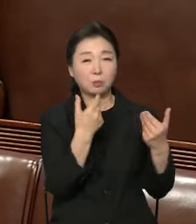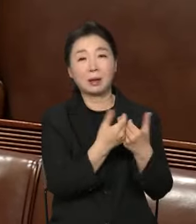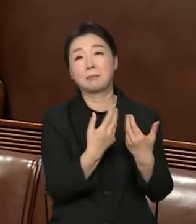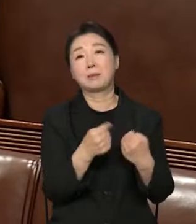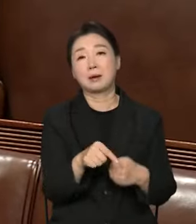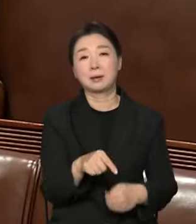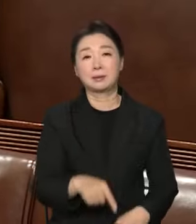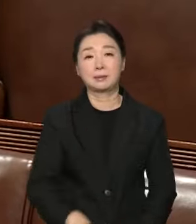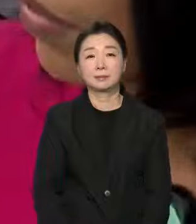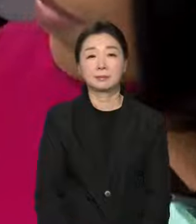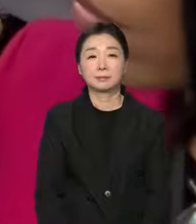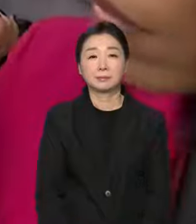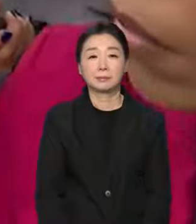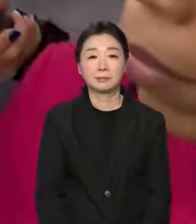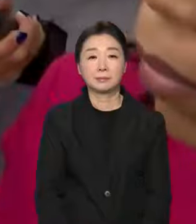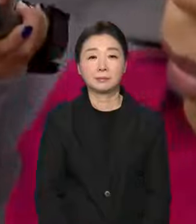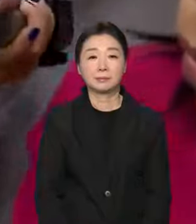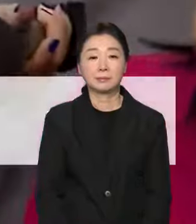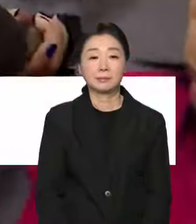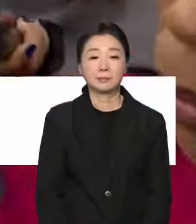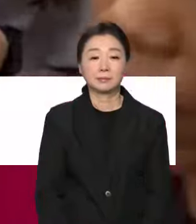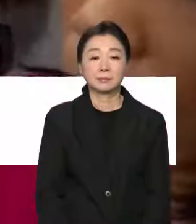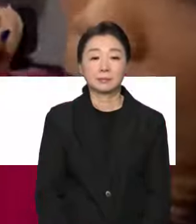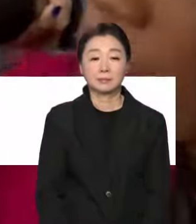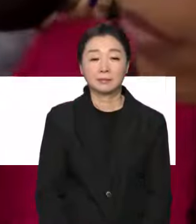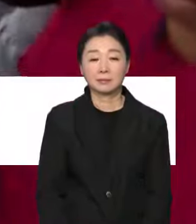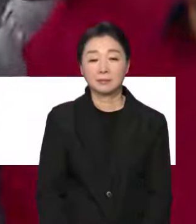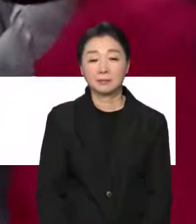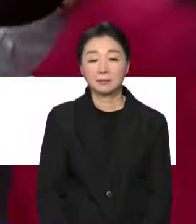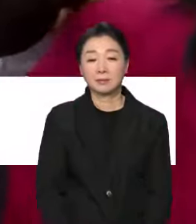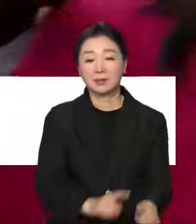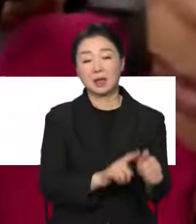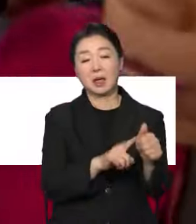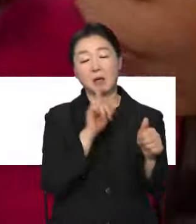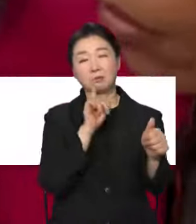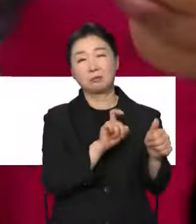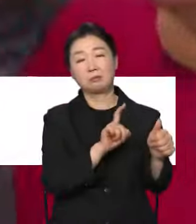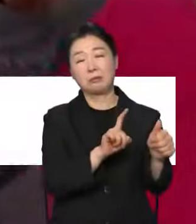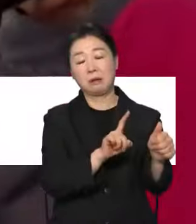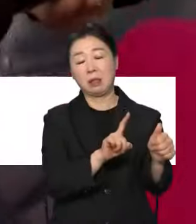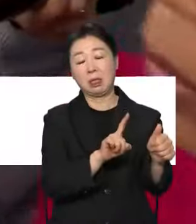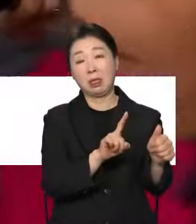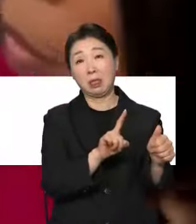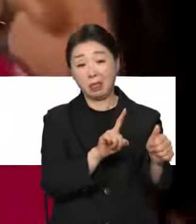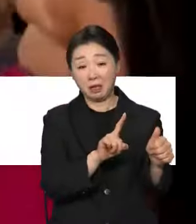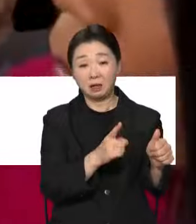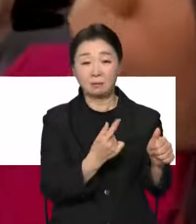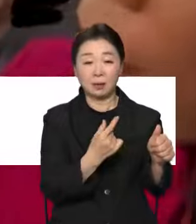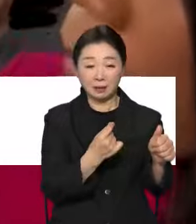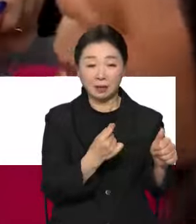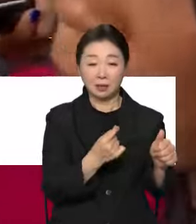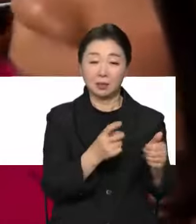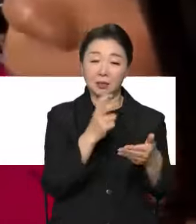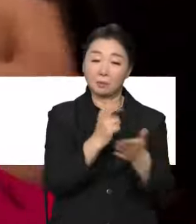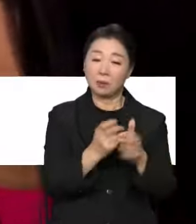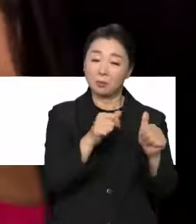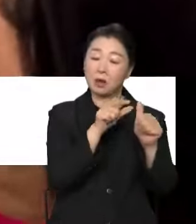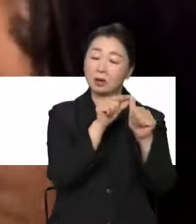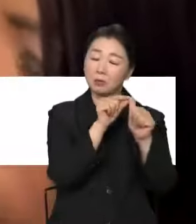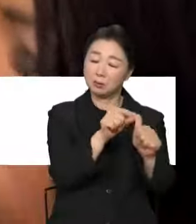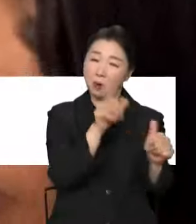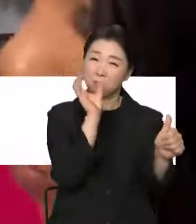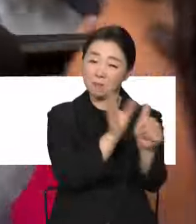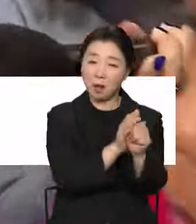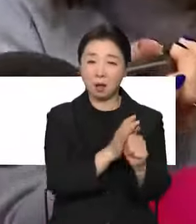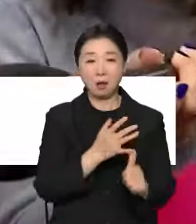기류가 강합니다. I was shocked by the nomination. Given the many allegations,